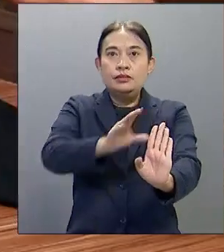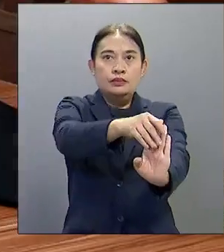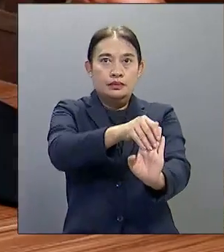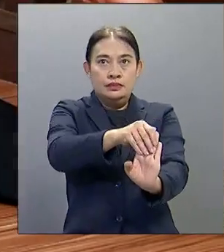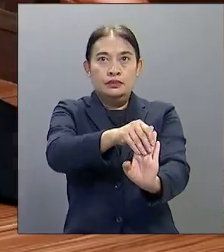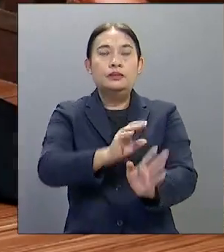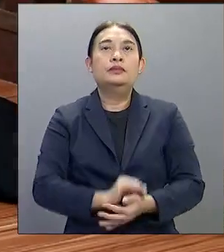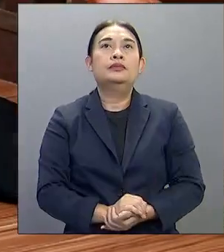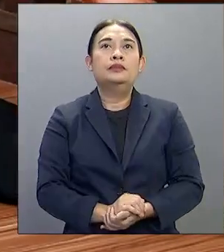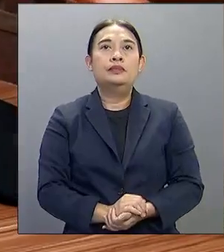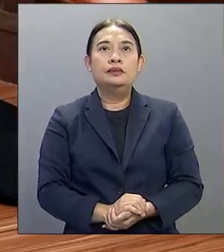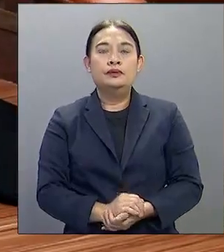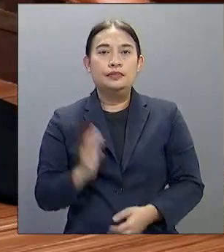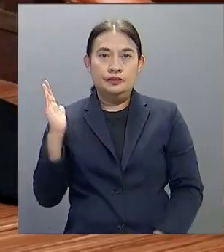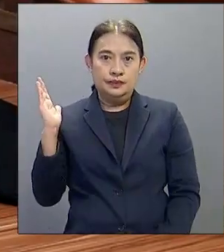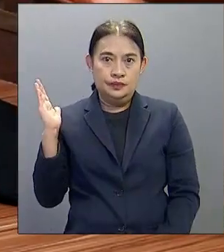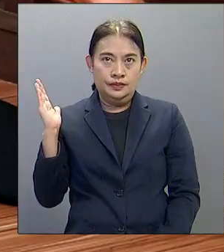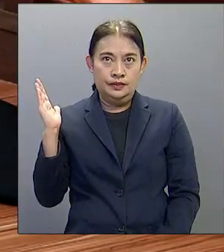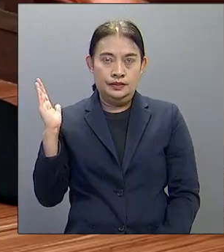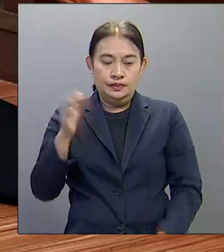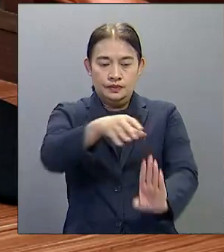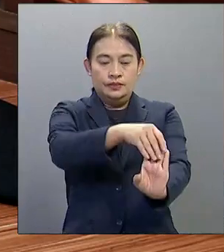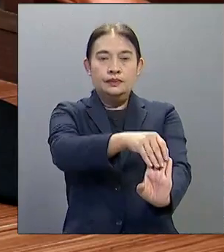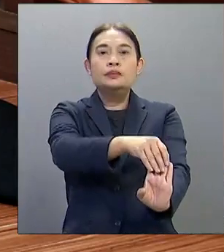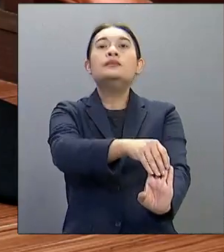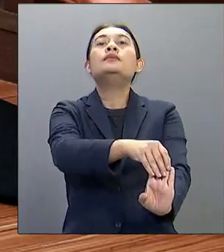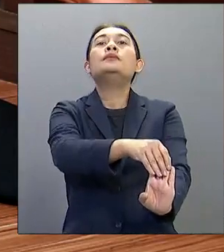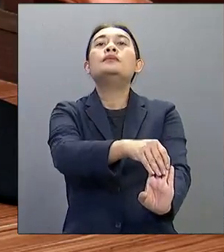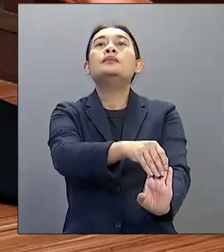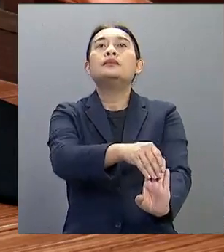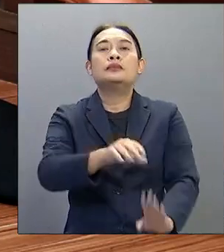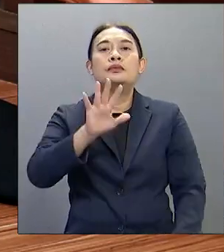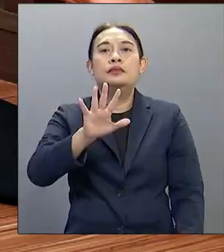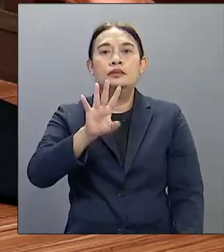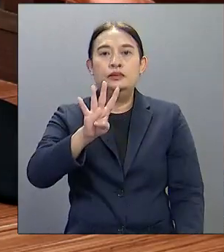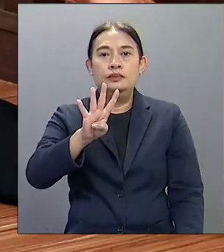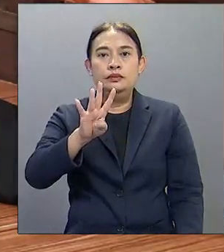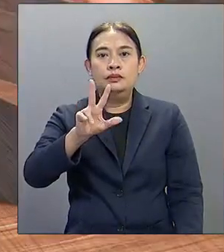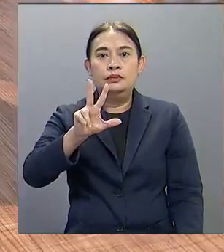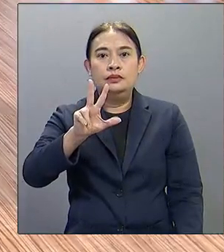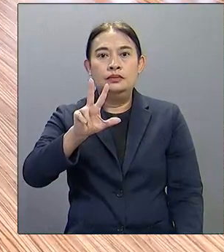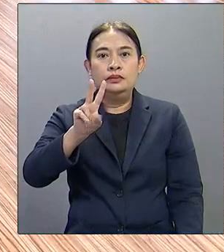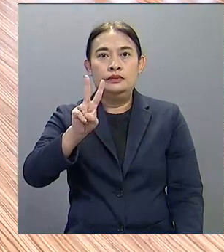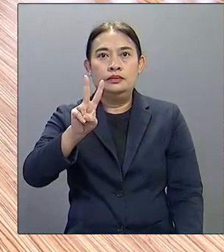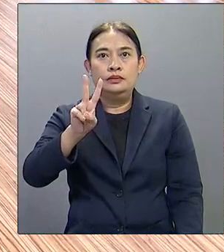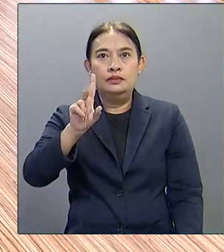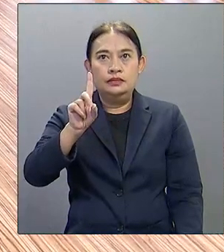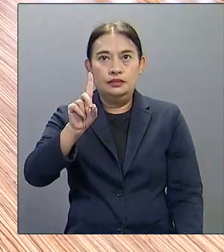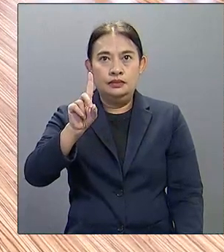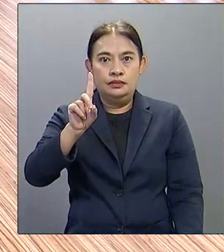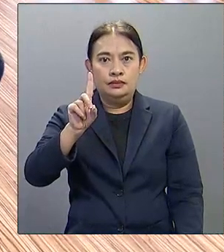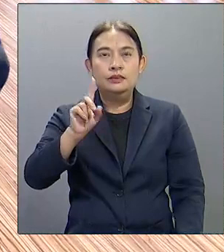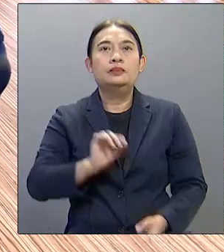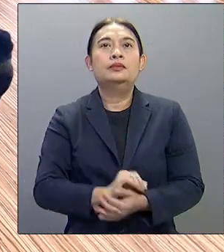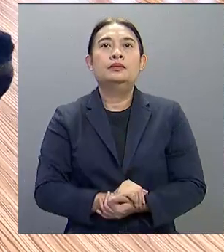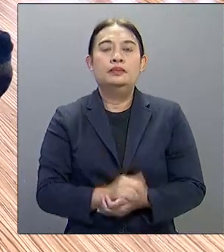ไว้ดึงพร้อมกับดึงเท้าเรายืดเชิดหน้าขึ้น5 4 3 2 1